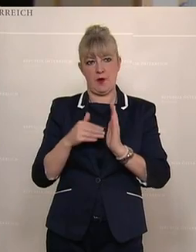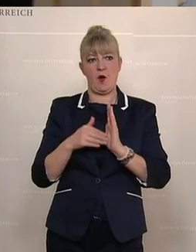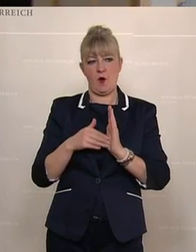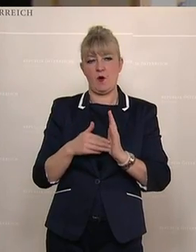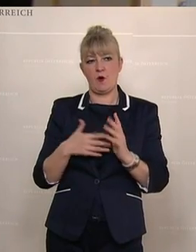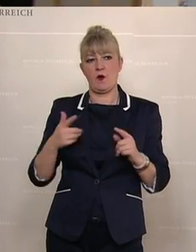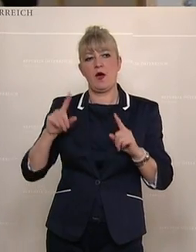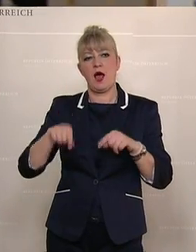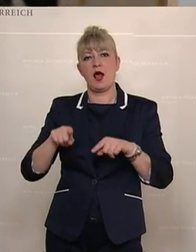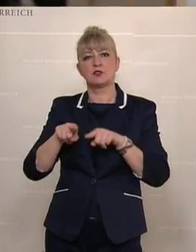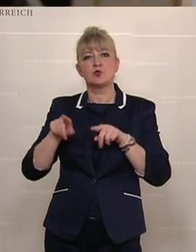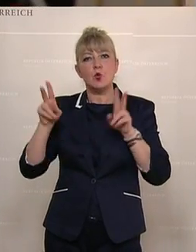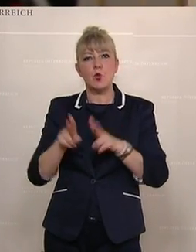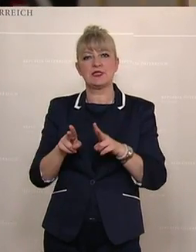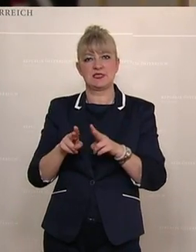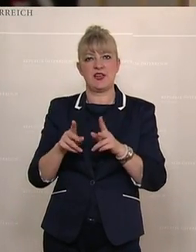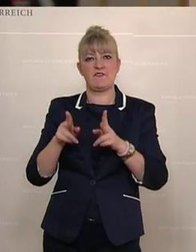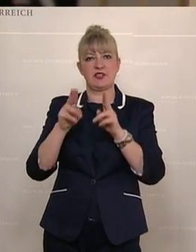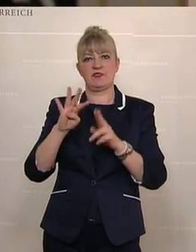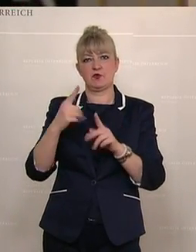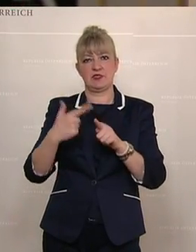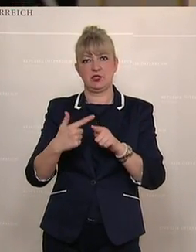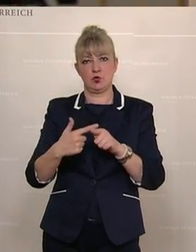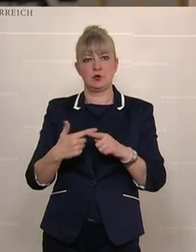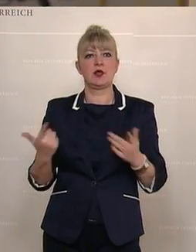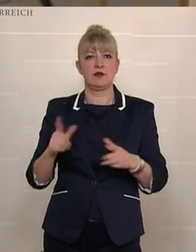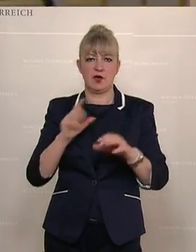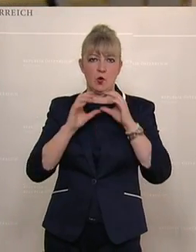als die kurze Frist von 24 Stunden, die das